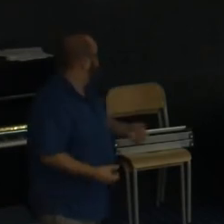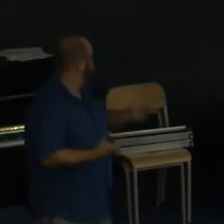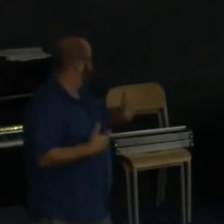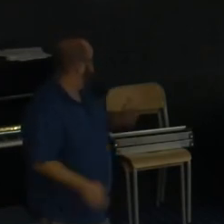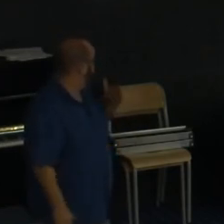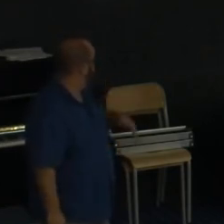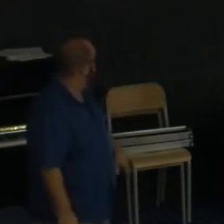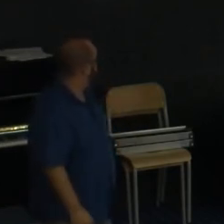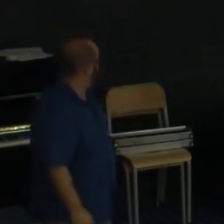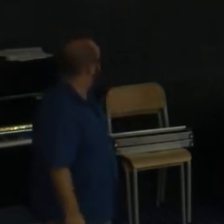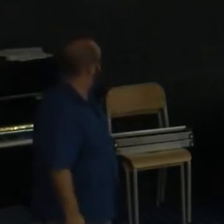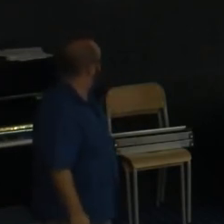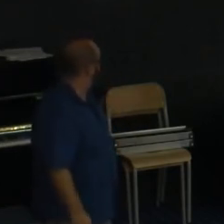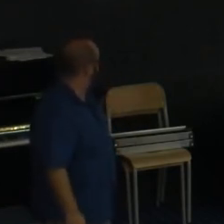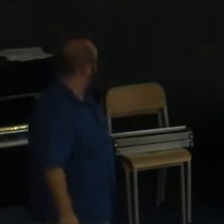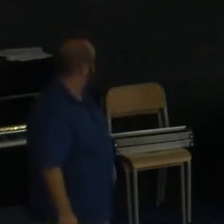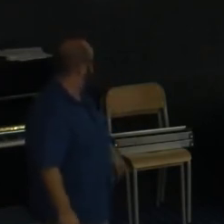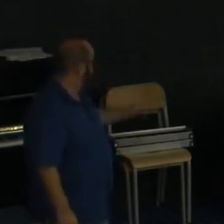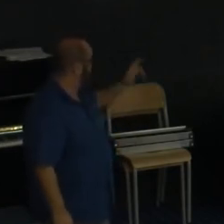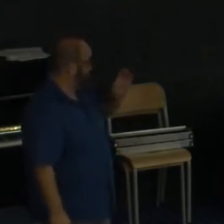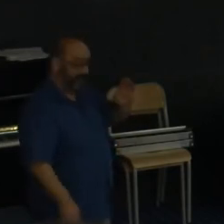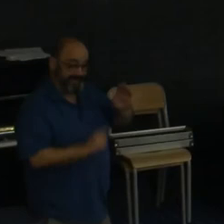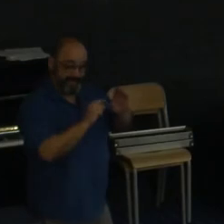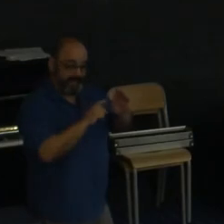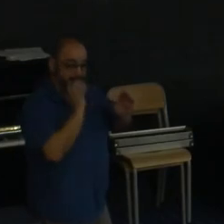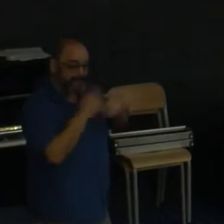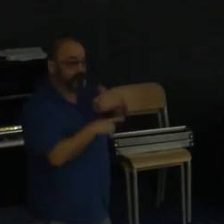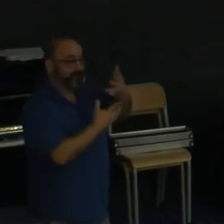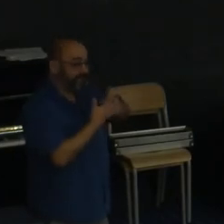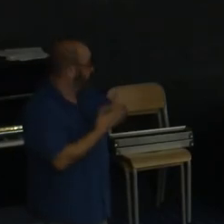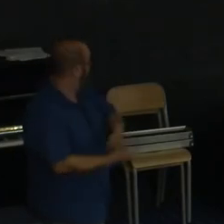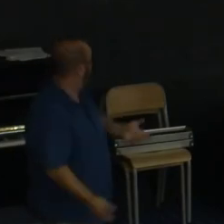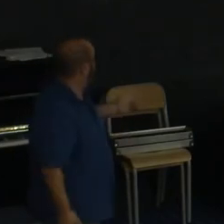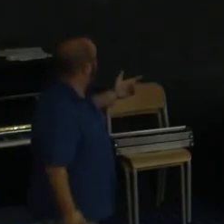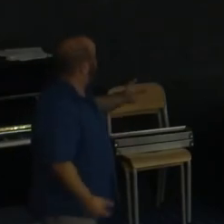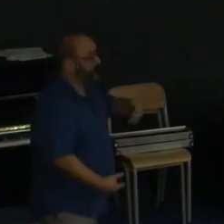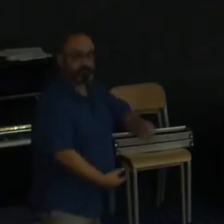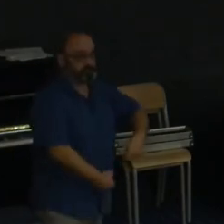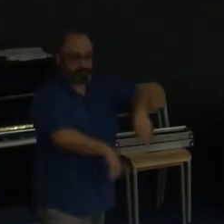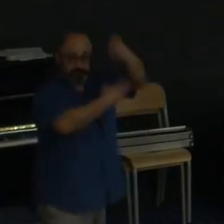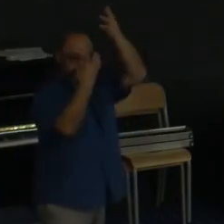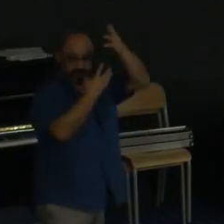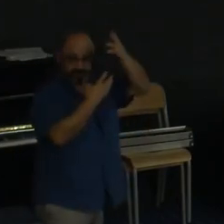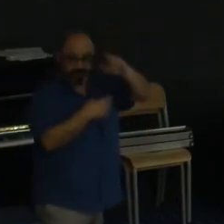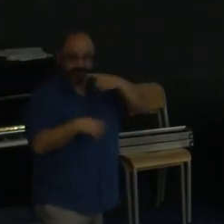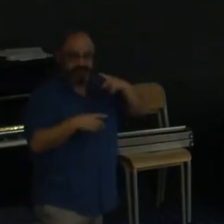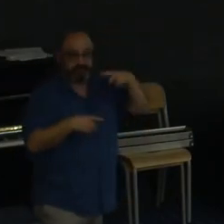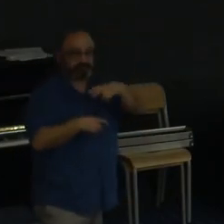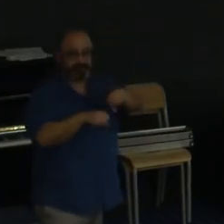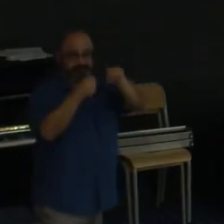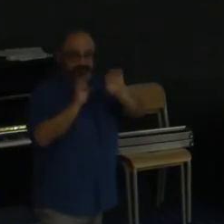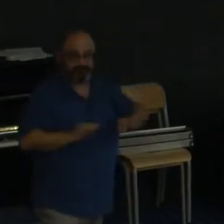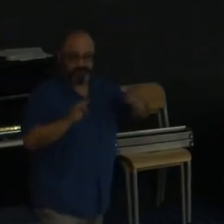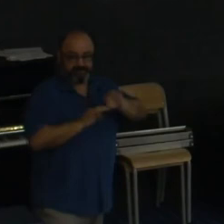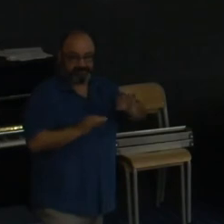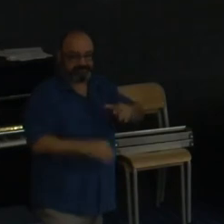peu, toujours le breakpoint, mais si je réexécute, j'ai l'exception. Je sais que normalement, je réexécute encore